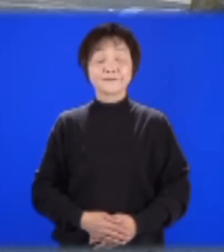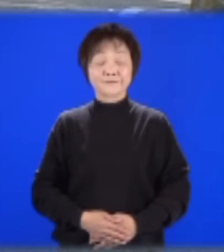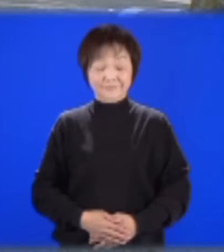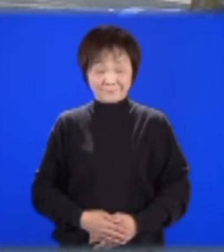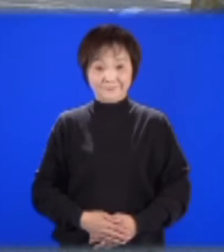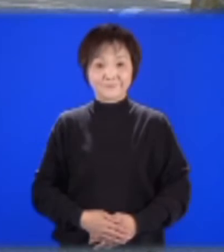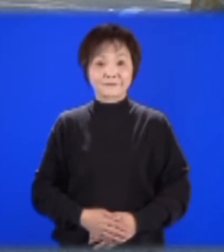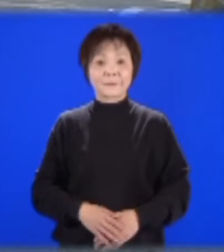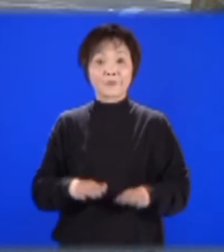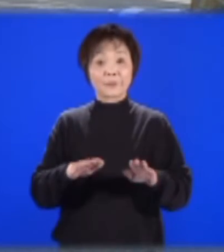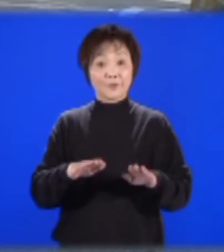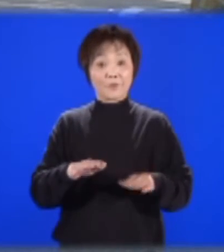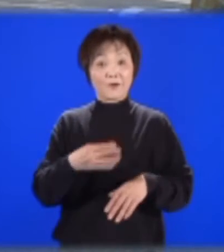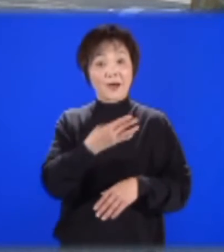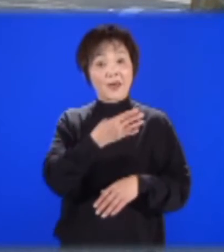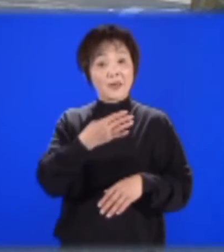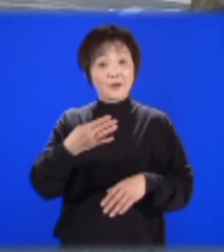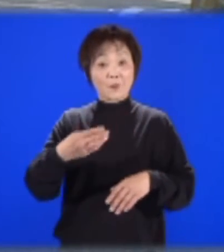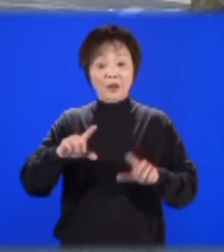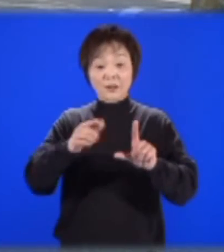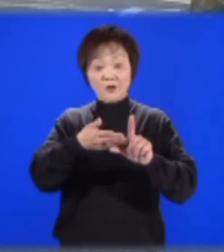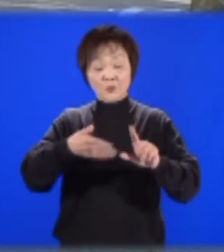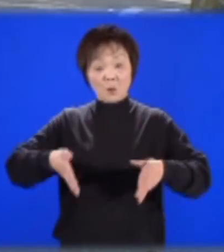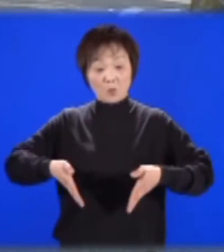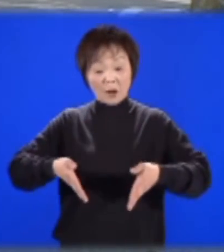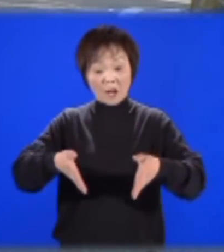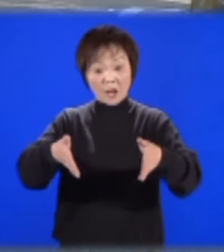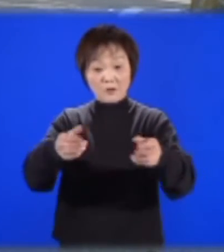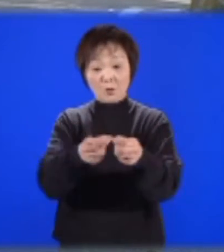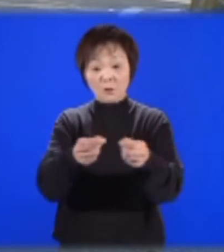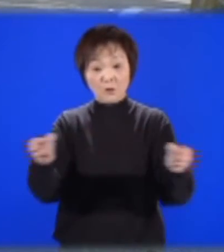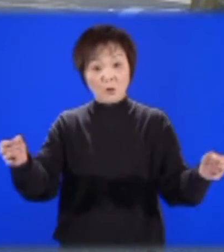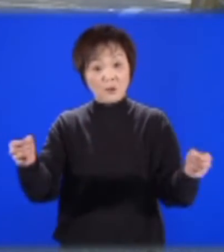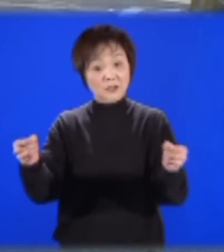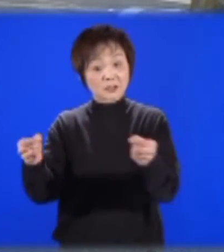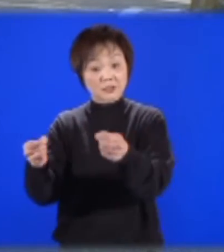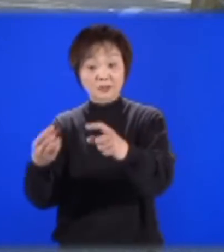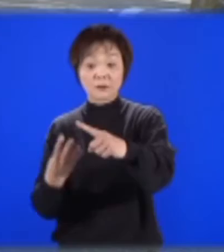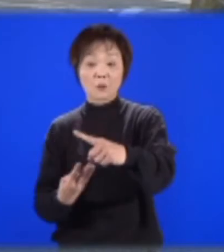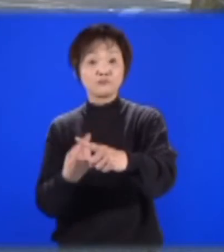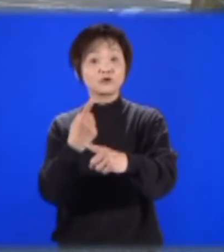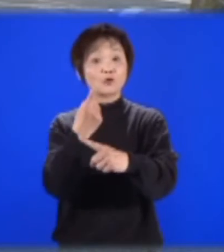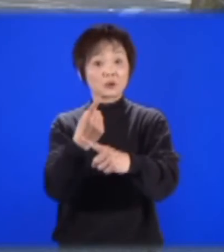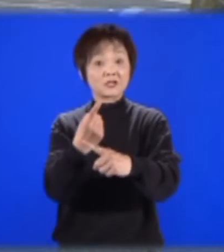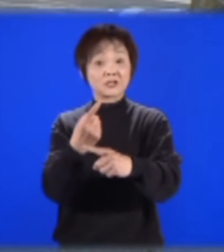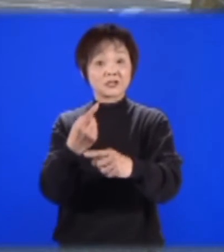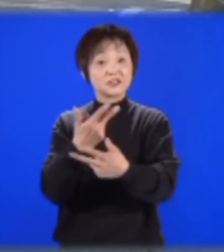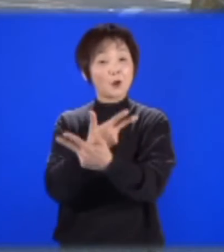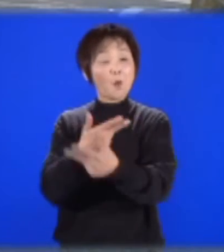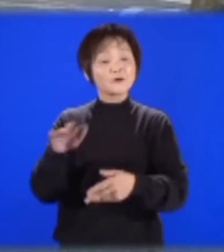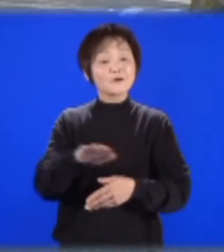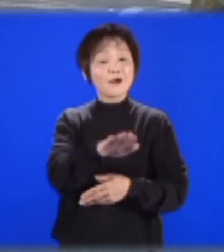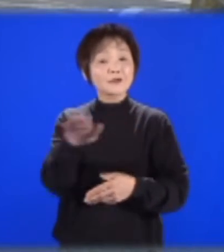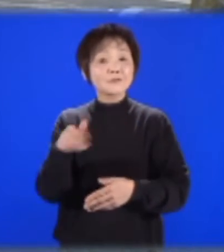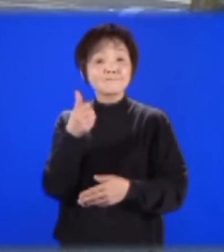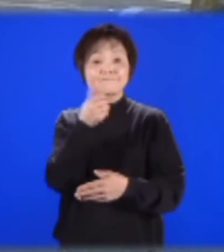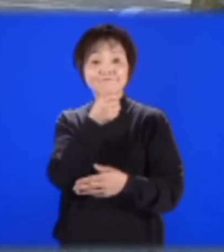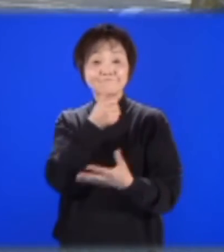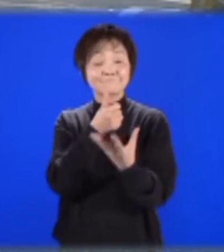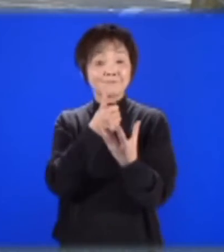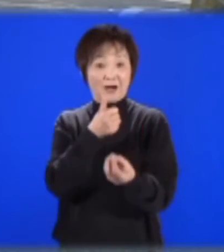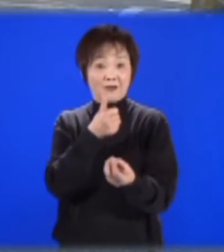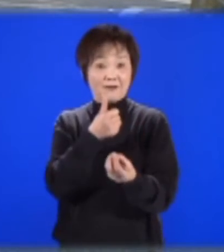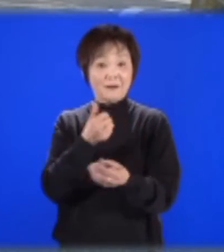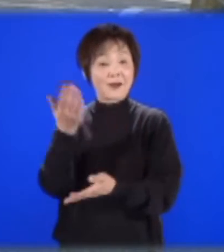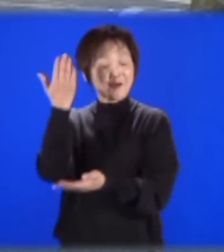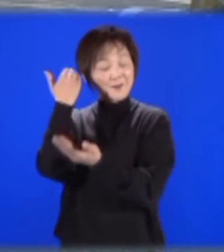今回は、四日市市内に残る東海道の、4分の1を歩いてみましたが、古代から近世